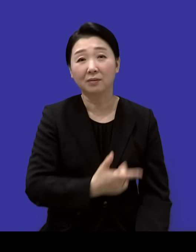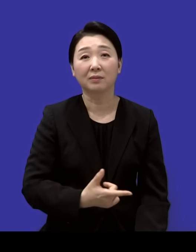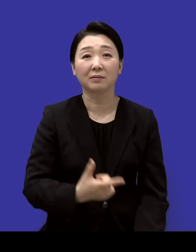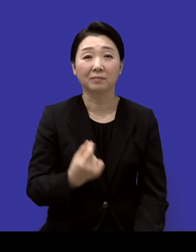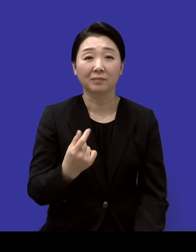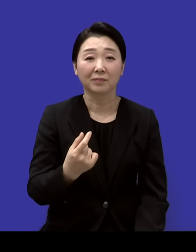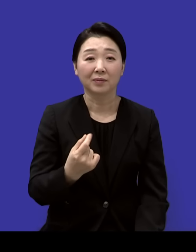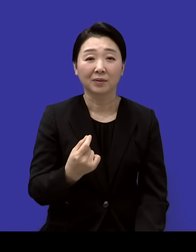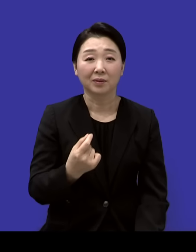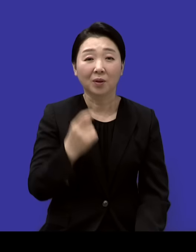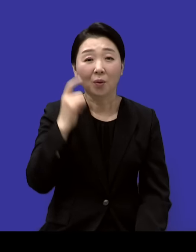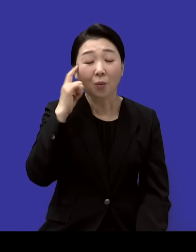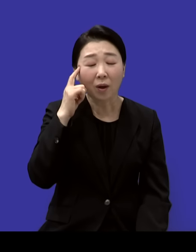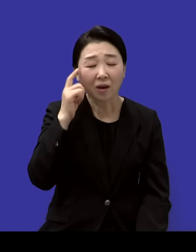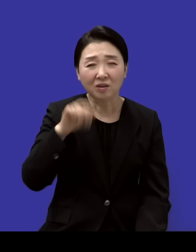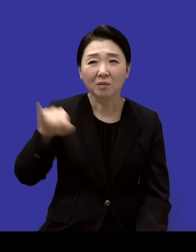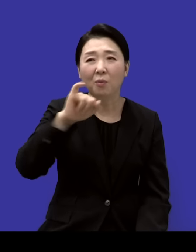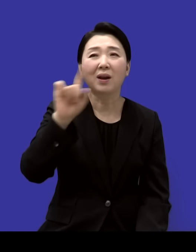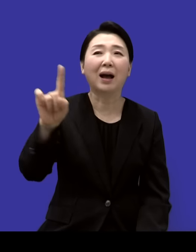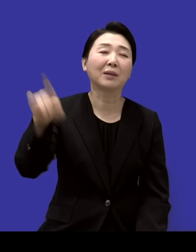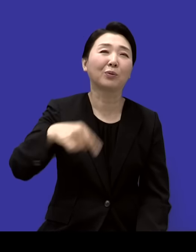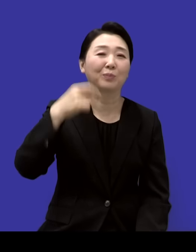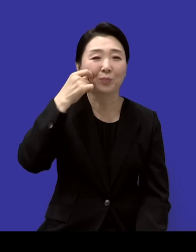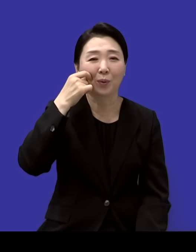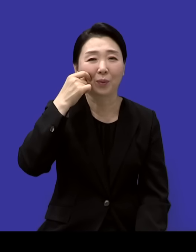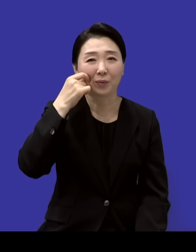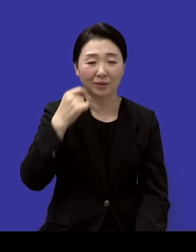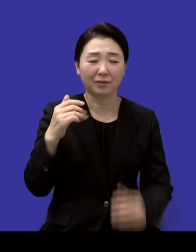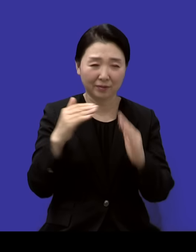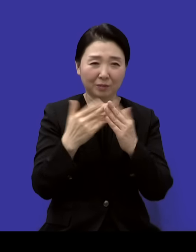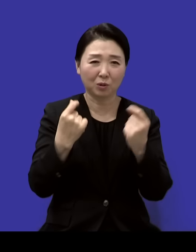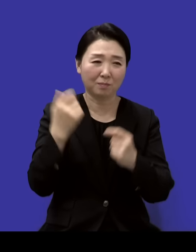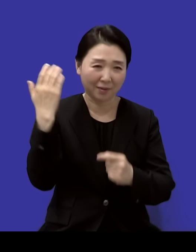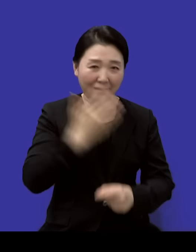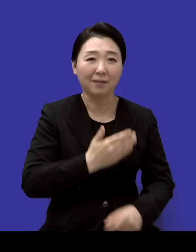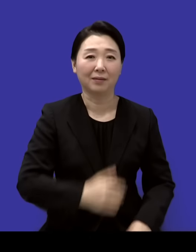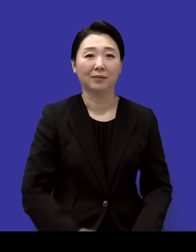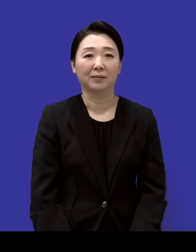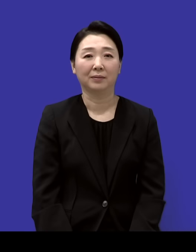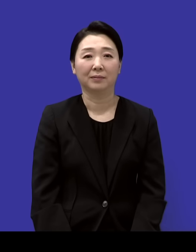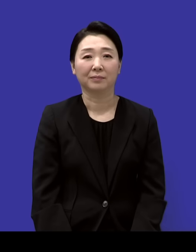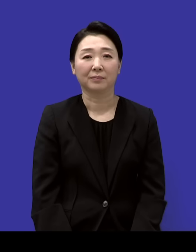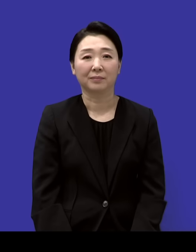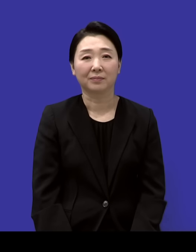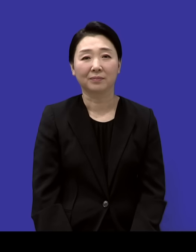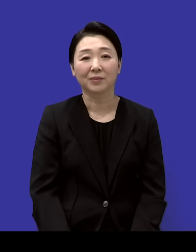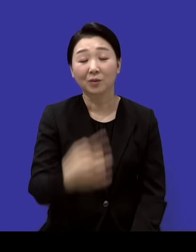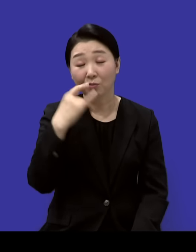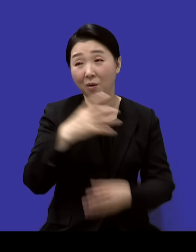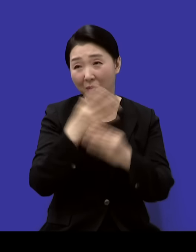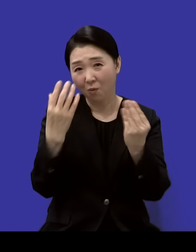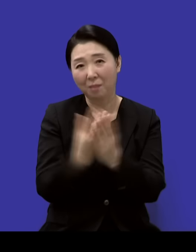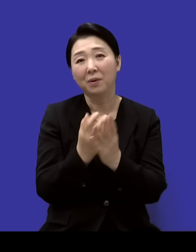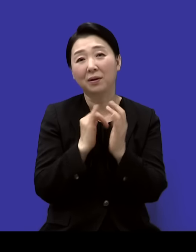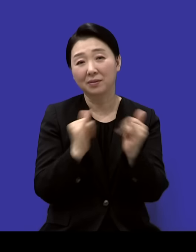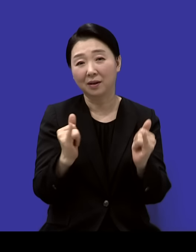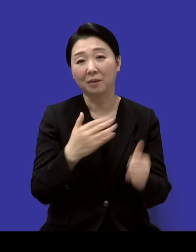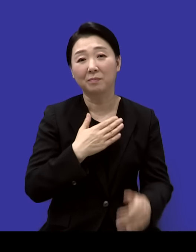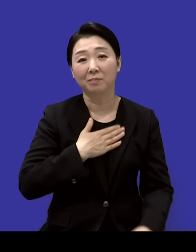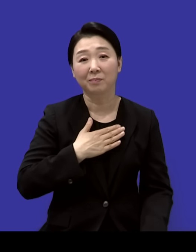파리가 미안해서 그 집에 못 앉을 거예요. 네, 그런 집이거든요. 예. 근데 그렇게 완벽하신 분 아래에서 예.